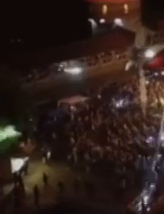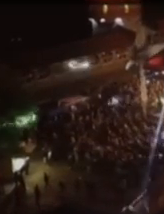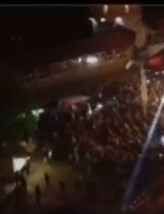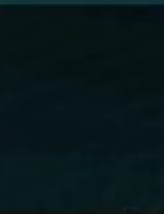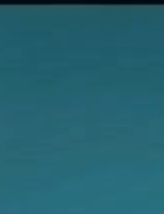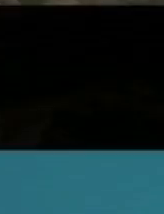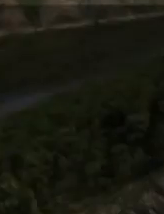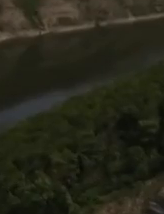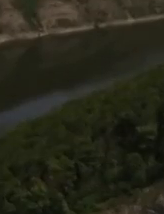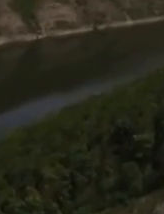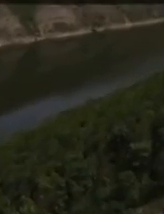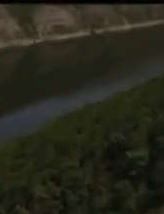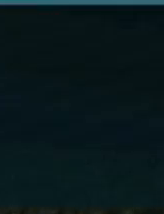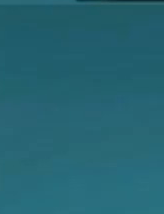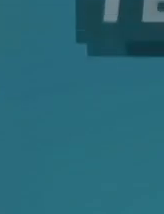Музика